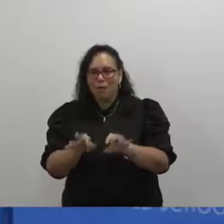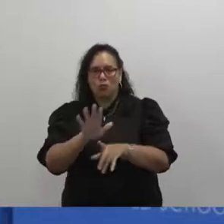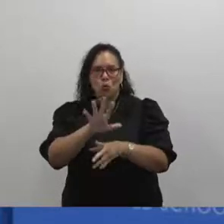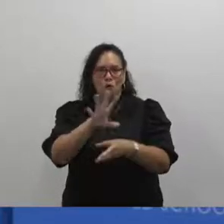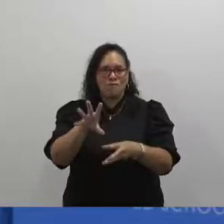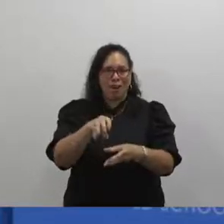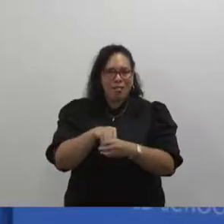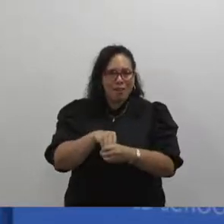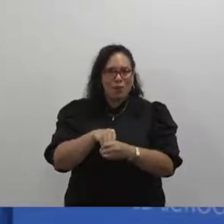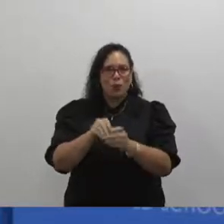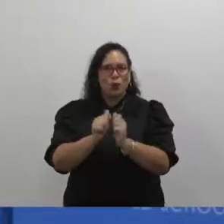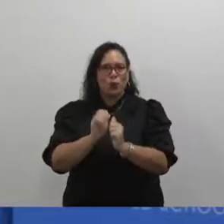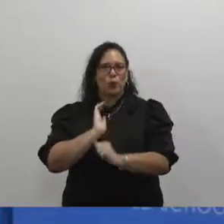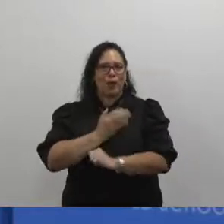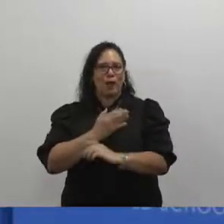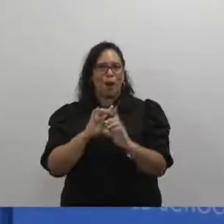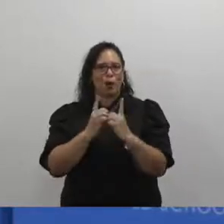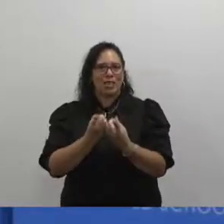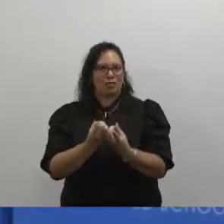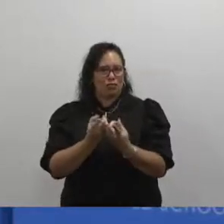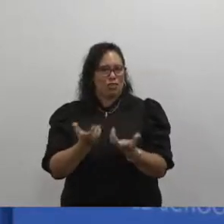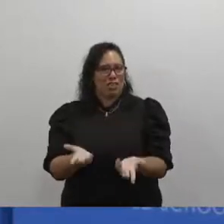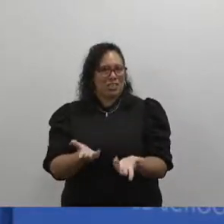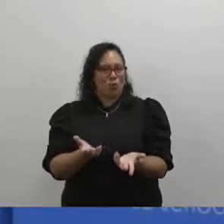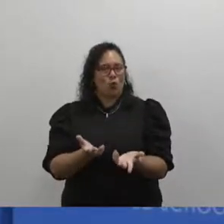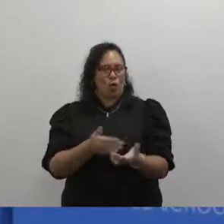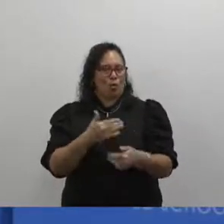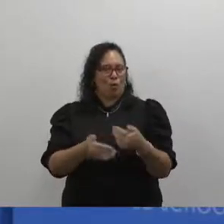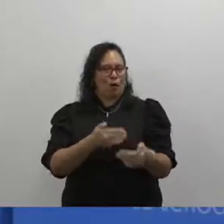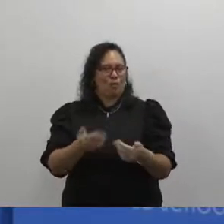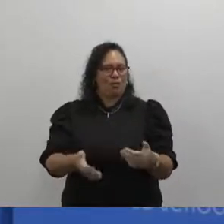lực bằng hàng chi dự bó chi mặt tệ mặt căn bụi dương